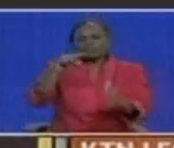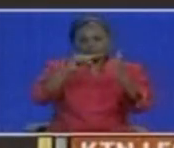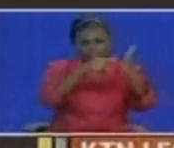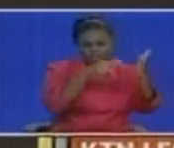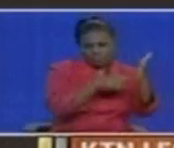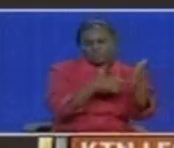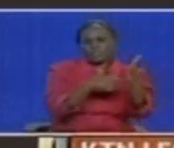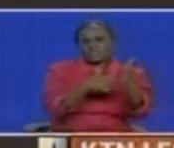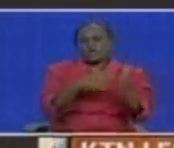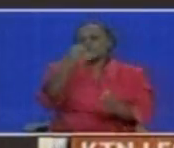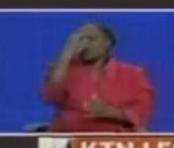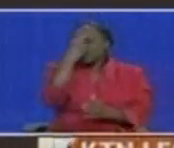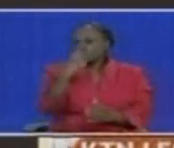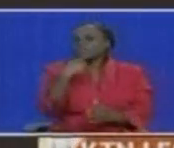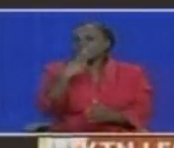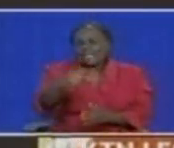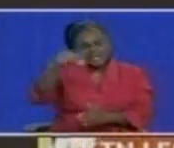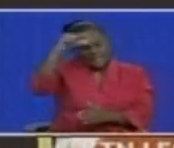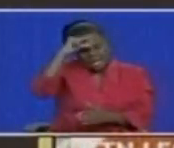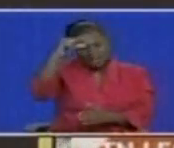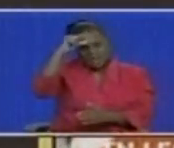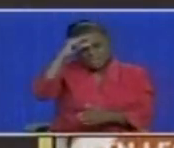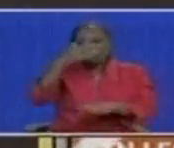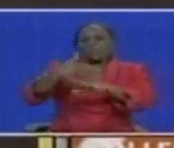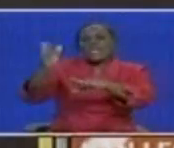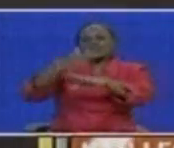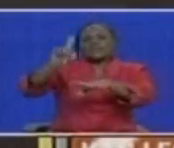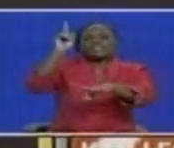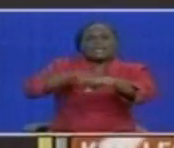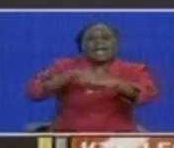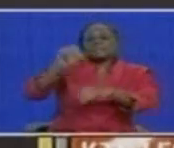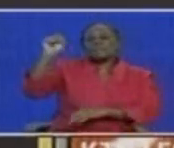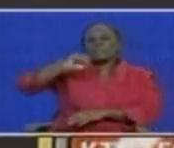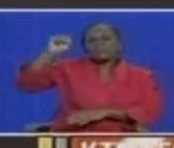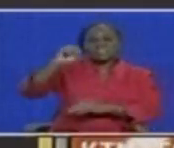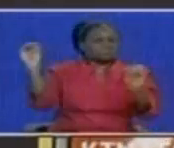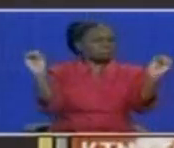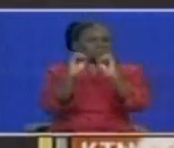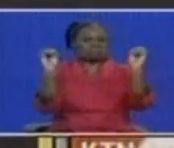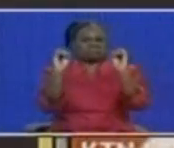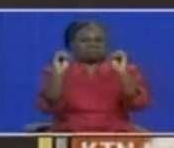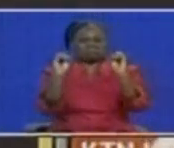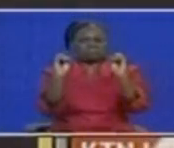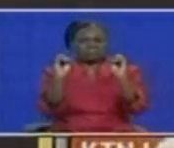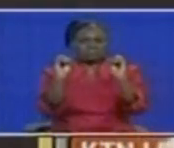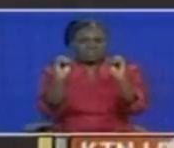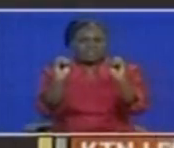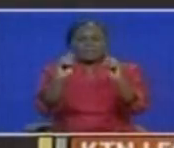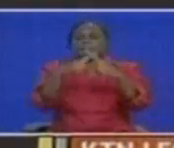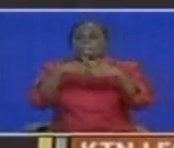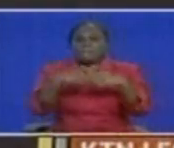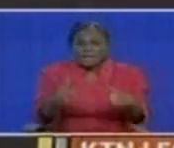mashauriano. Ruto amesema serikali haitapoteza muda katika siasa za kurushiana maneno na badala